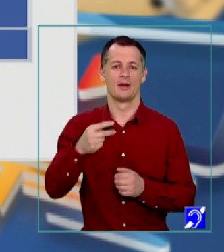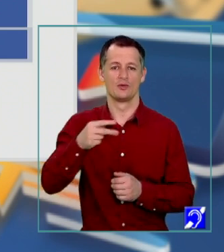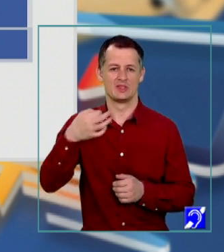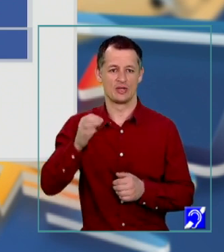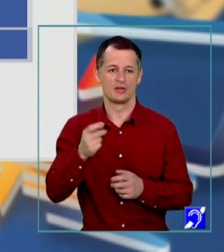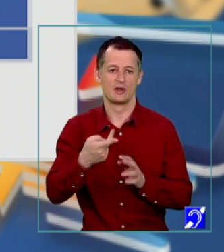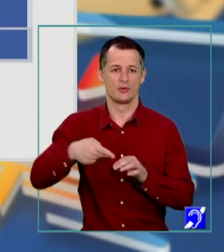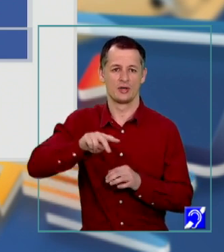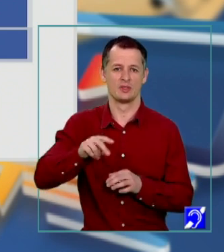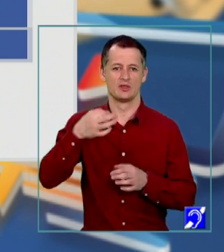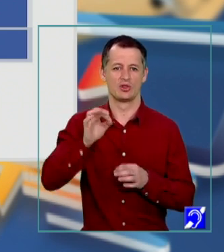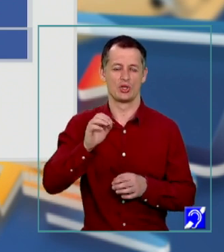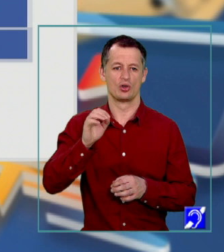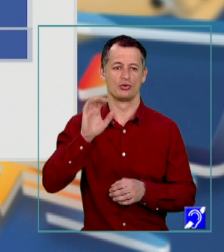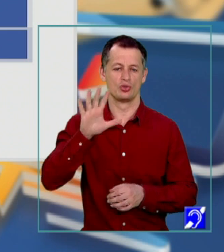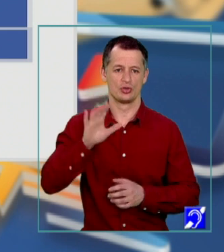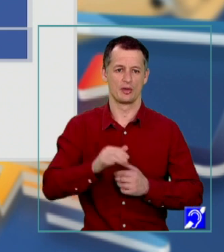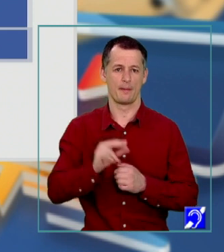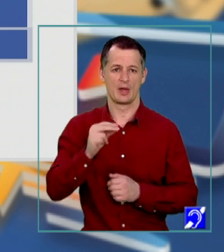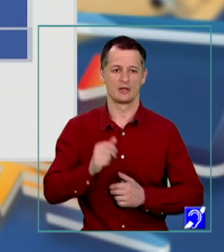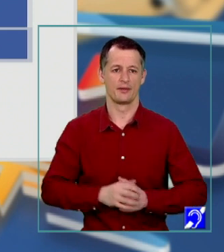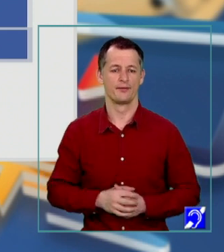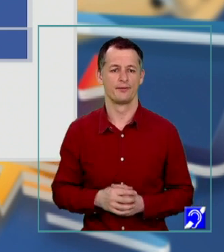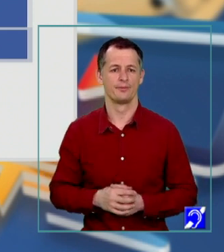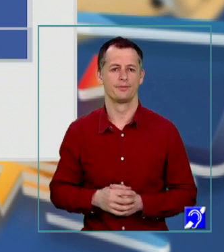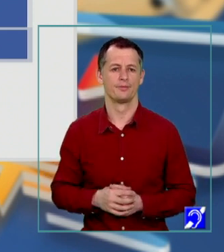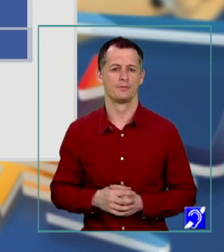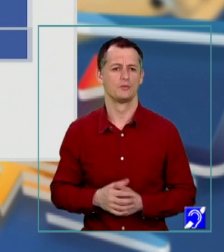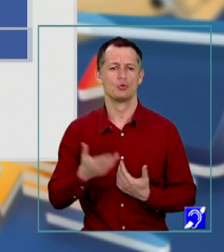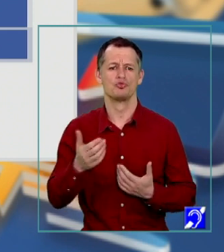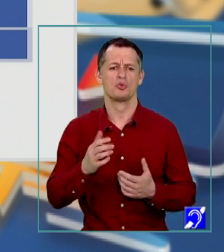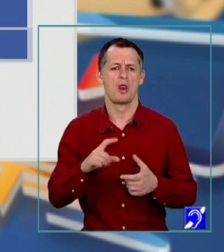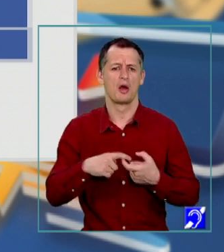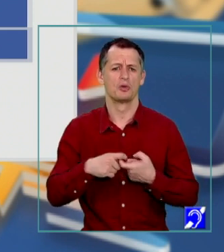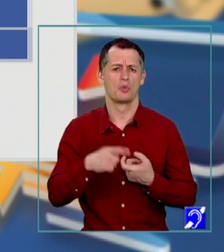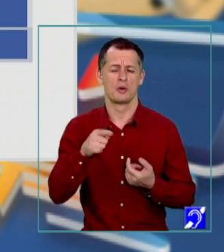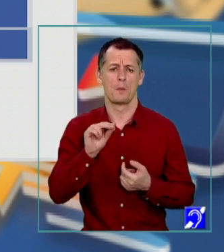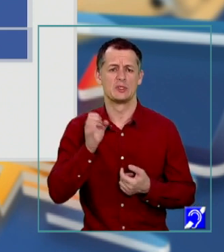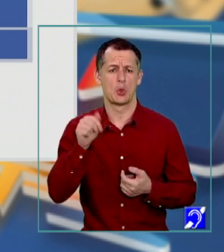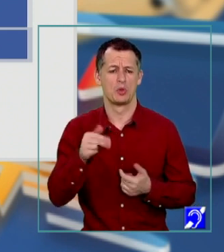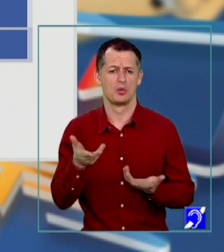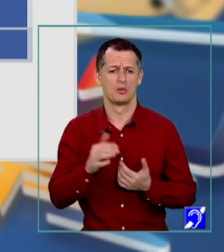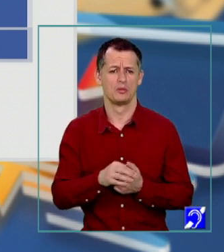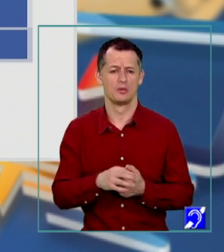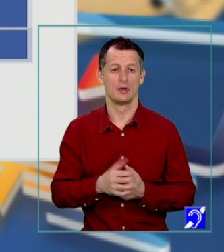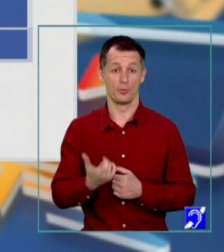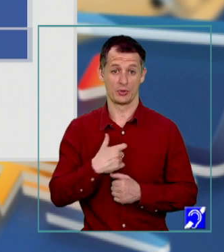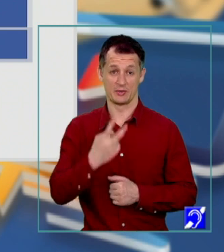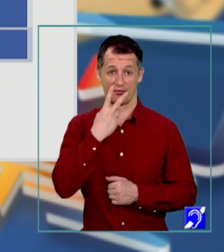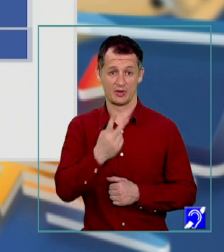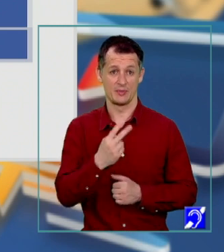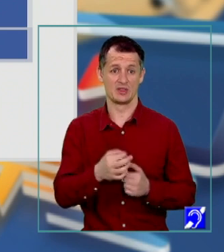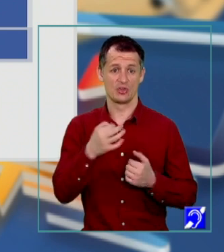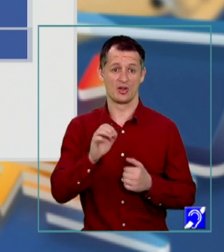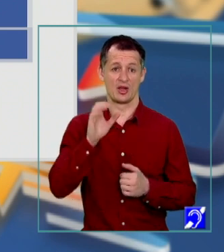pascali. Bun. Bun, dar ce legătură are cu pistonul? Se află în echilibru. Ne putem uita că, de fapt, 10 la a 5-a